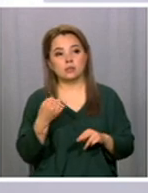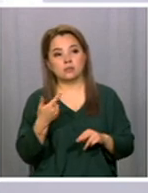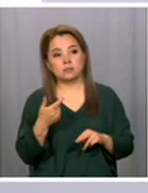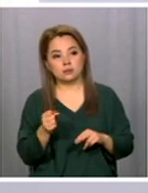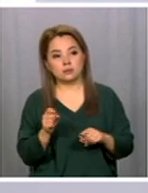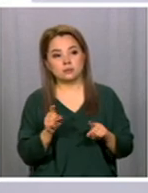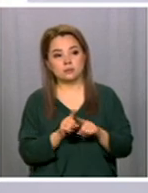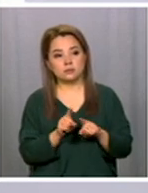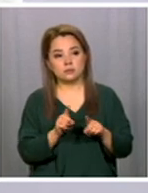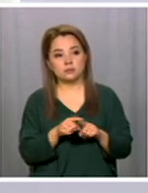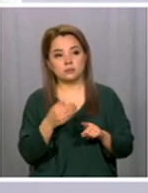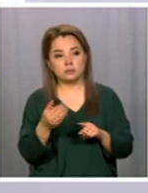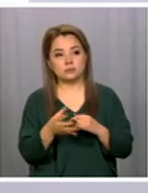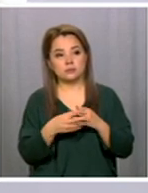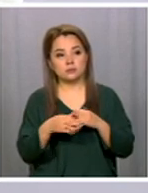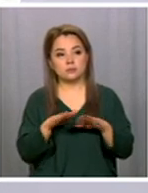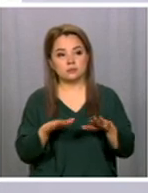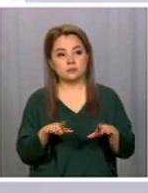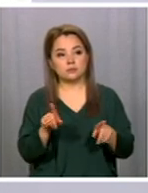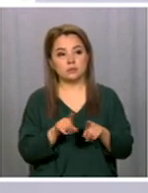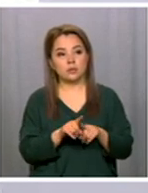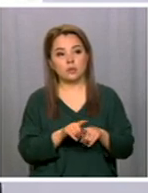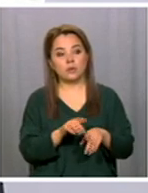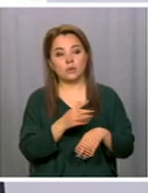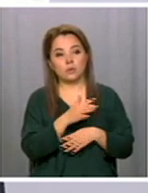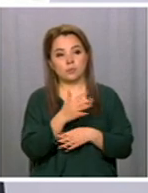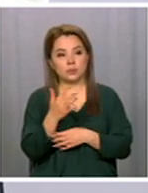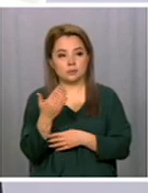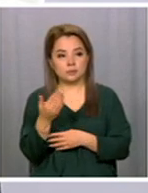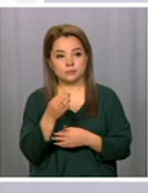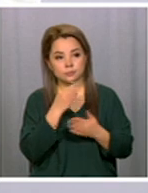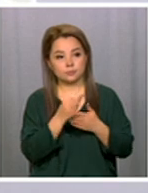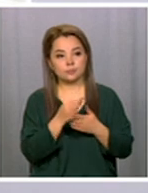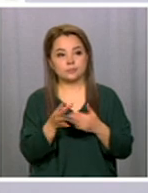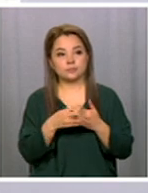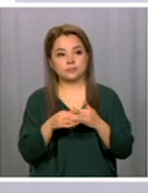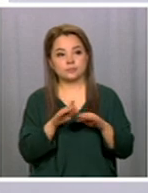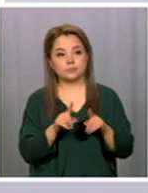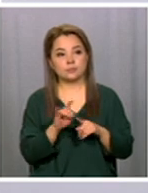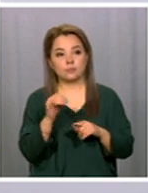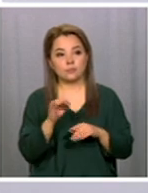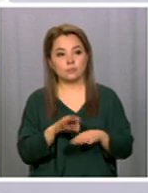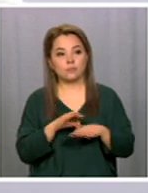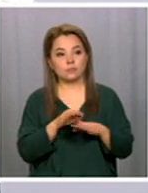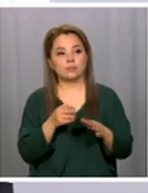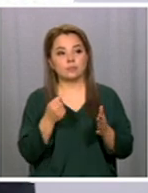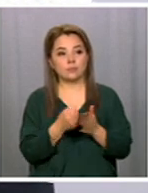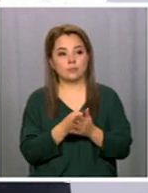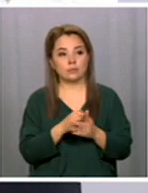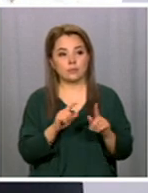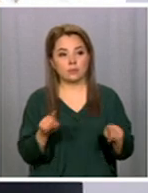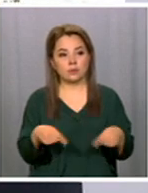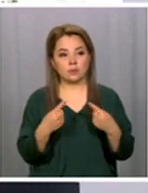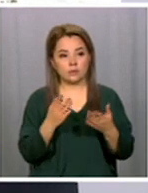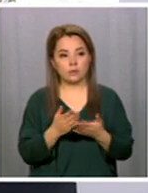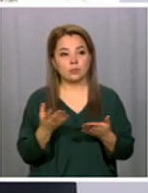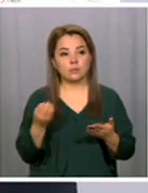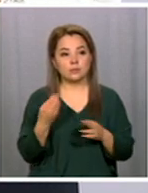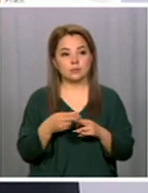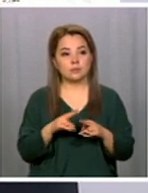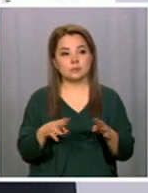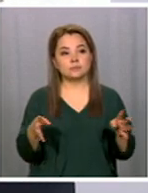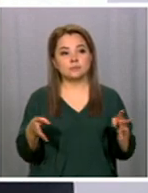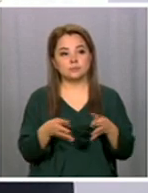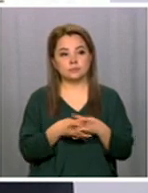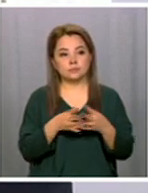яғни жерлер, яғни тайгалы ормандармен жәймен деп оңтүстікке қарай солай қалыптасады. Одан соң